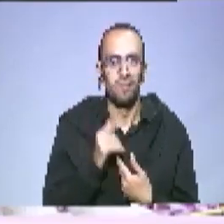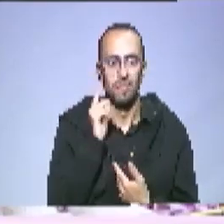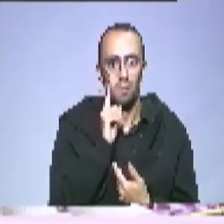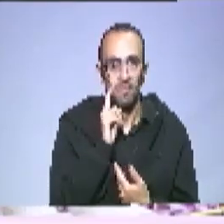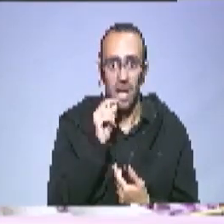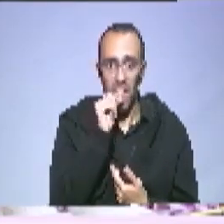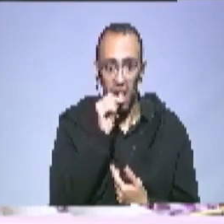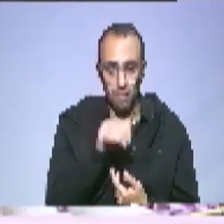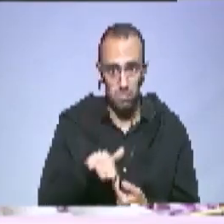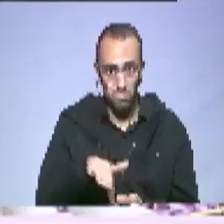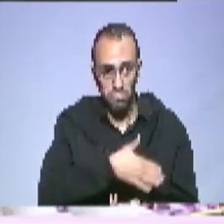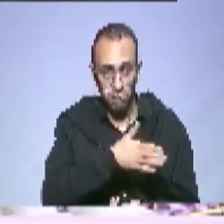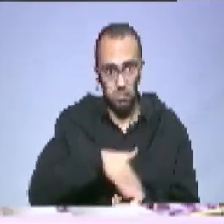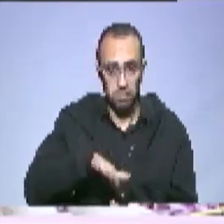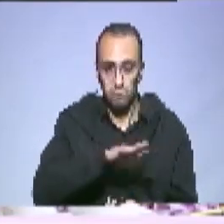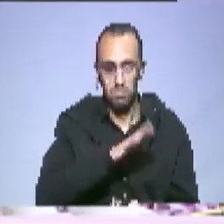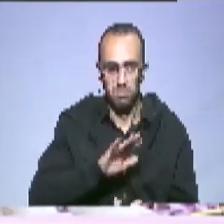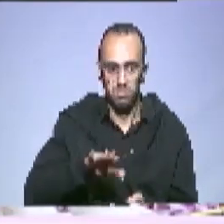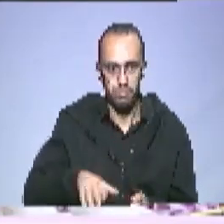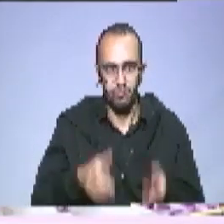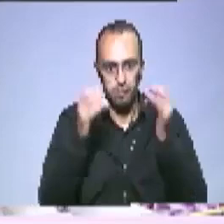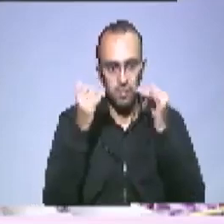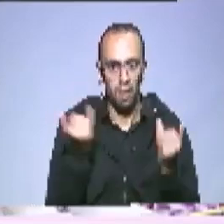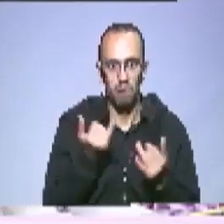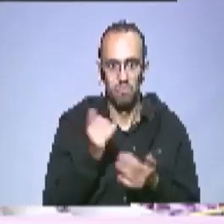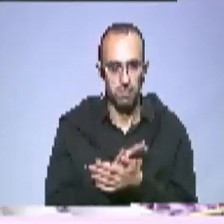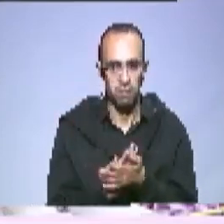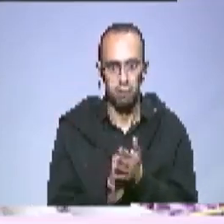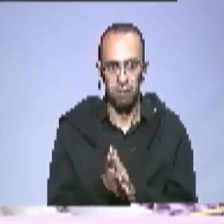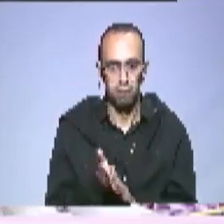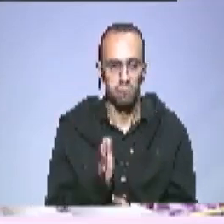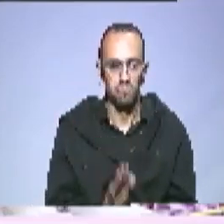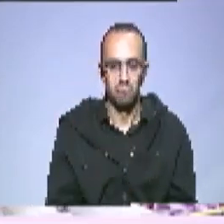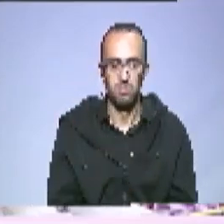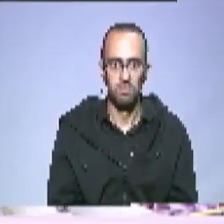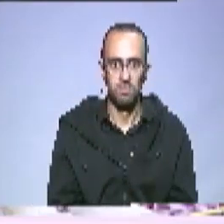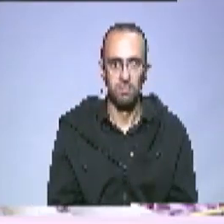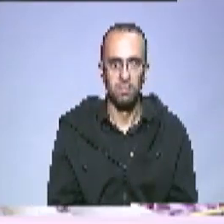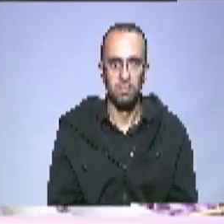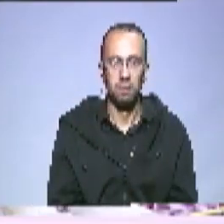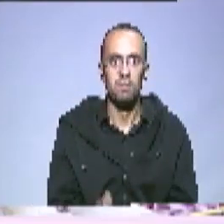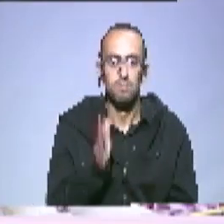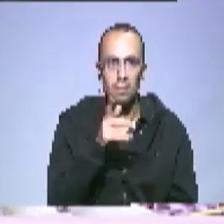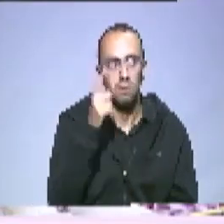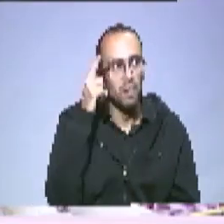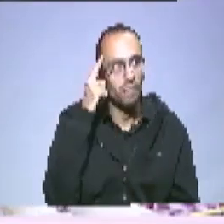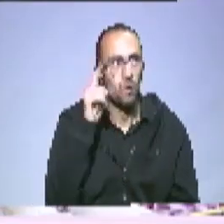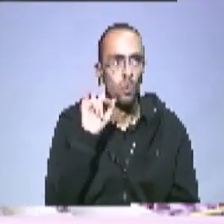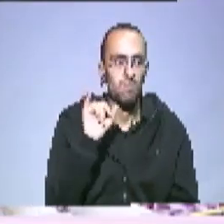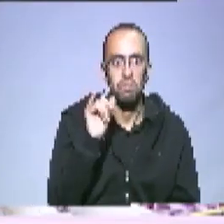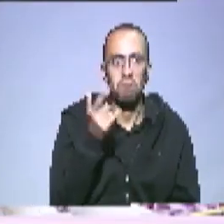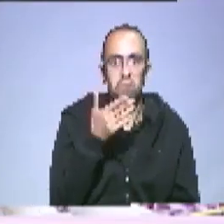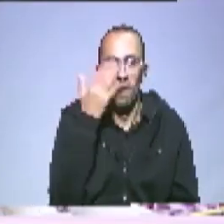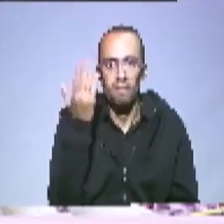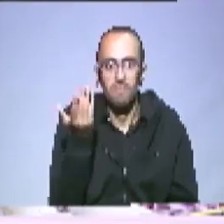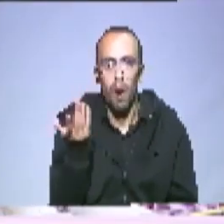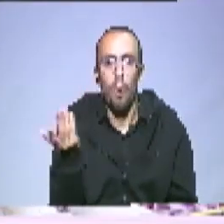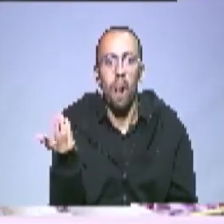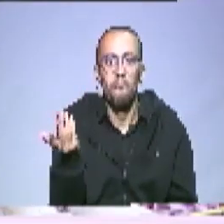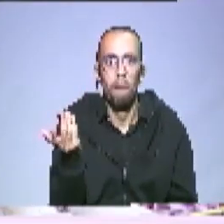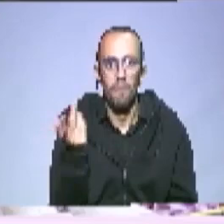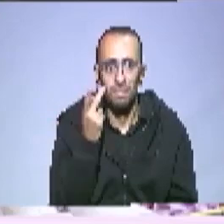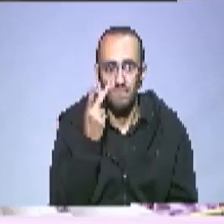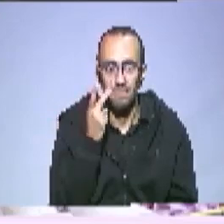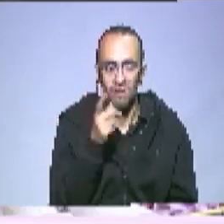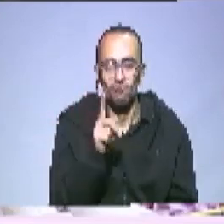يعني. ان ممكن برضو تبقى ما انتيش عارفه الظروف الطوارئ ايه. انت بس تدعي لنا